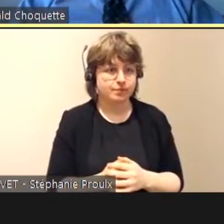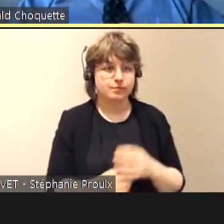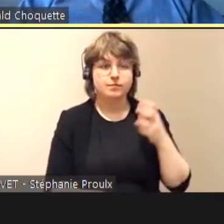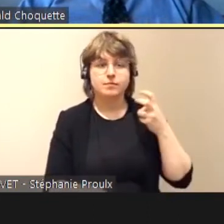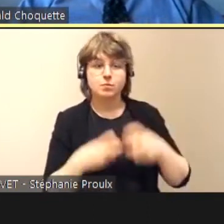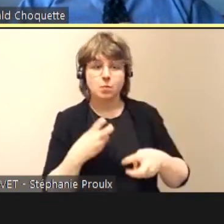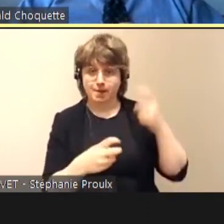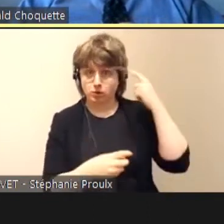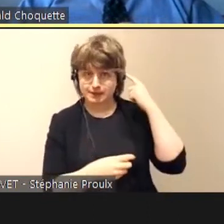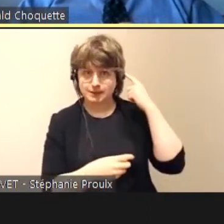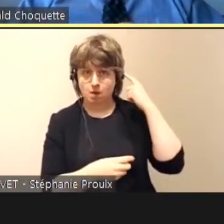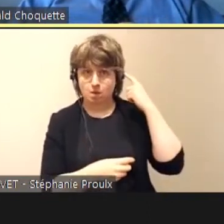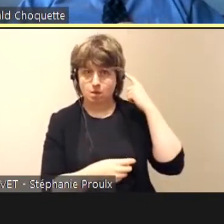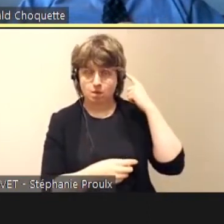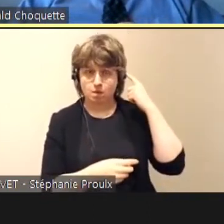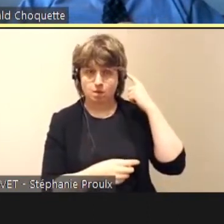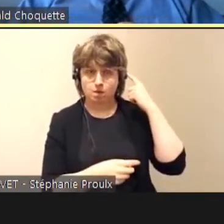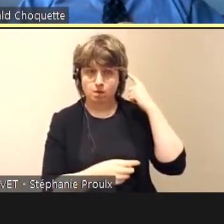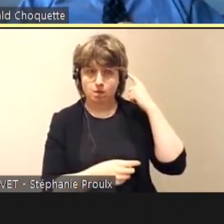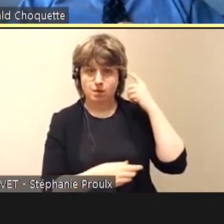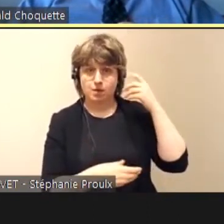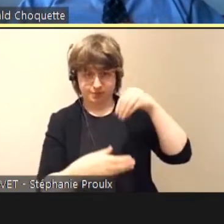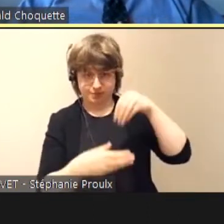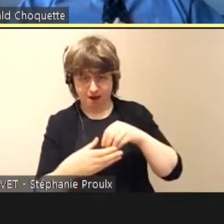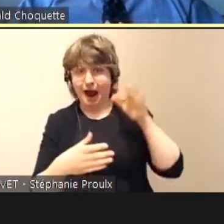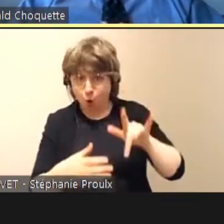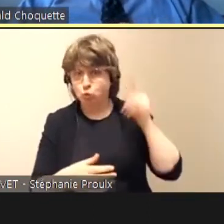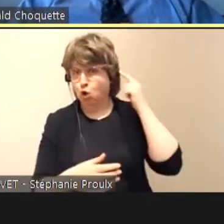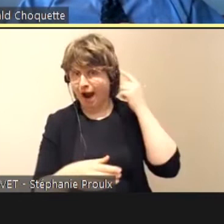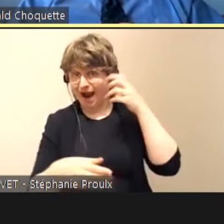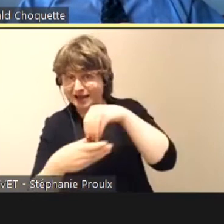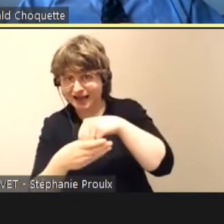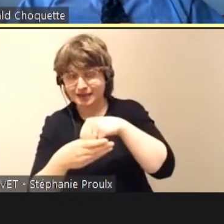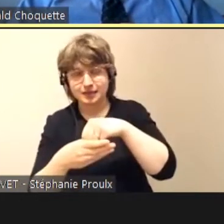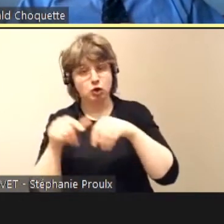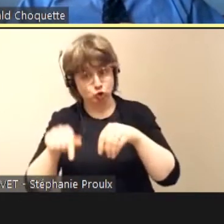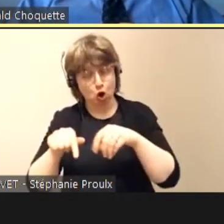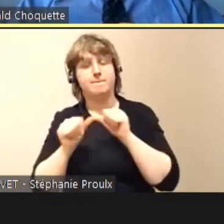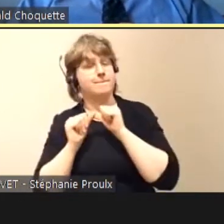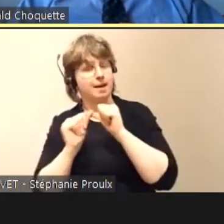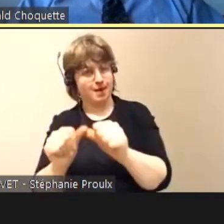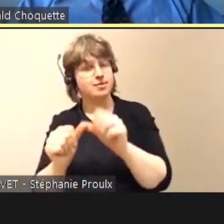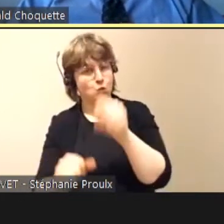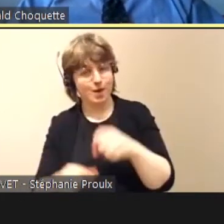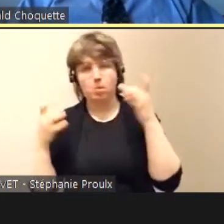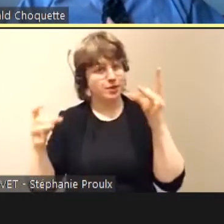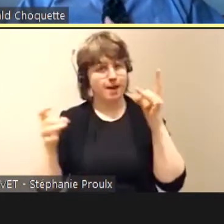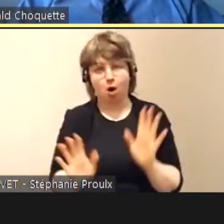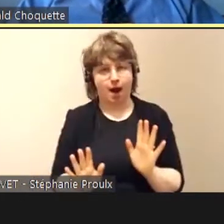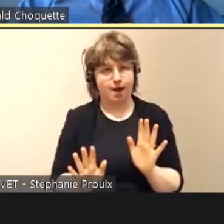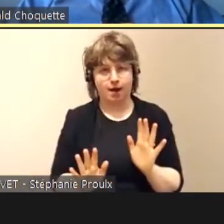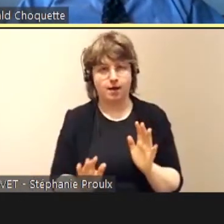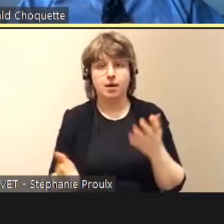d'audition causé par un problème au niveau de l'oreille interne sont permanents. Il n'y a présentement